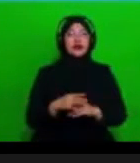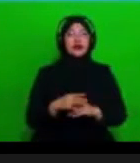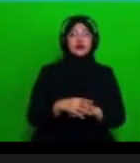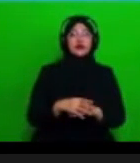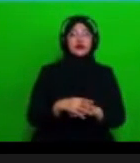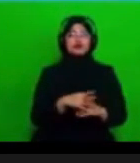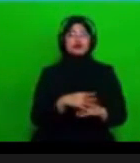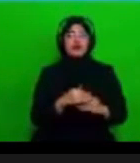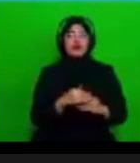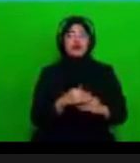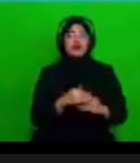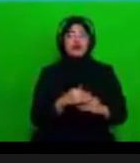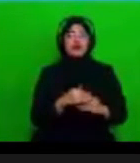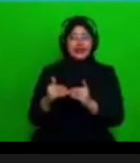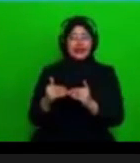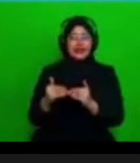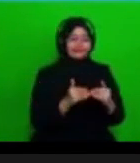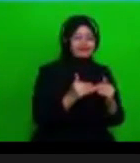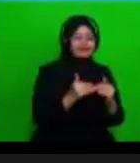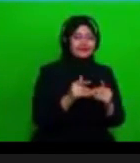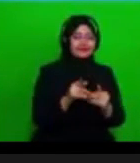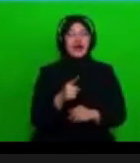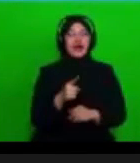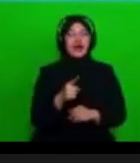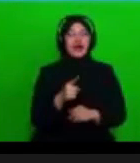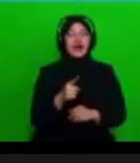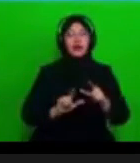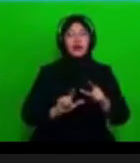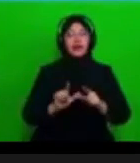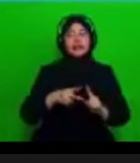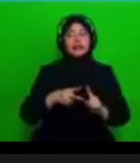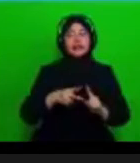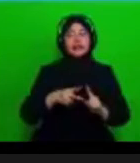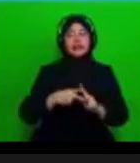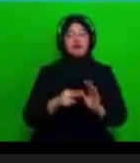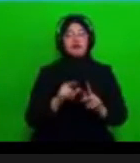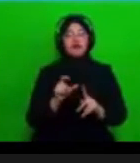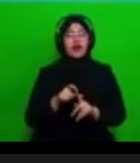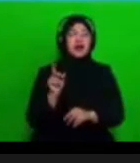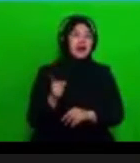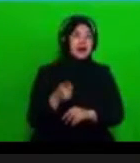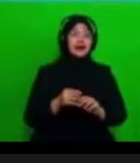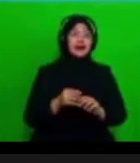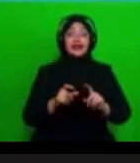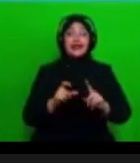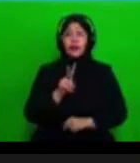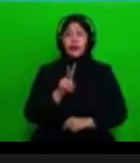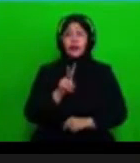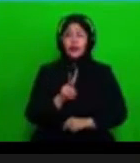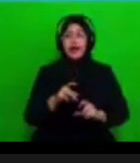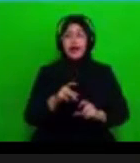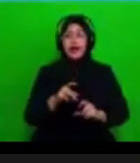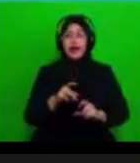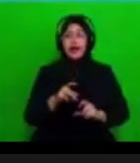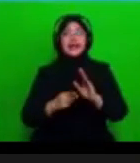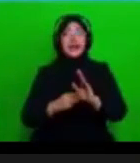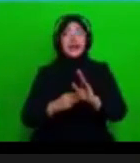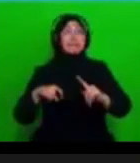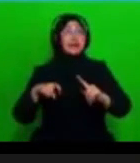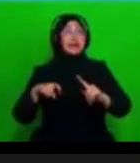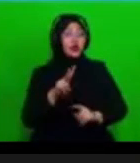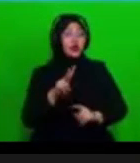competitive fund dan matching fund. Nah, competitive fund itu ada itu SMK D2 fast track. Jadi SMK 3